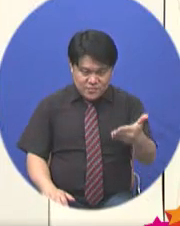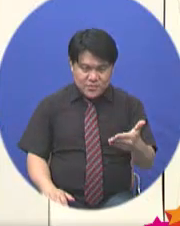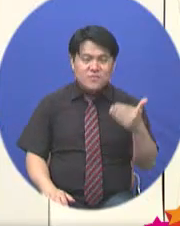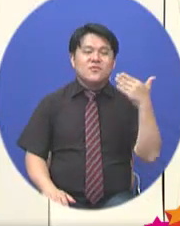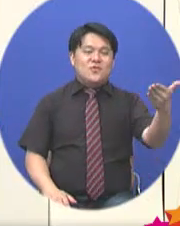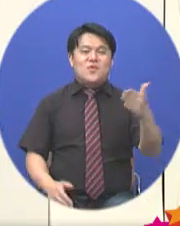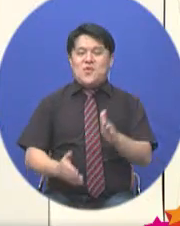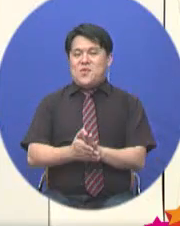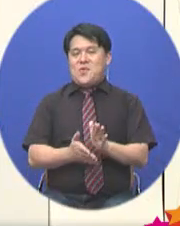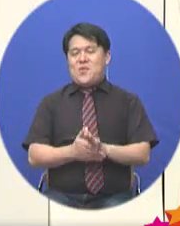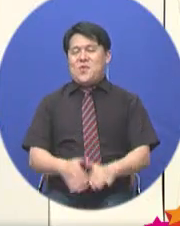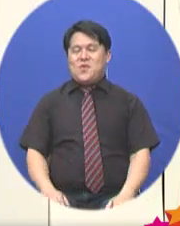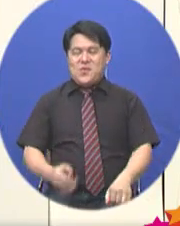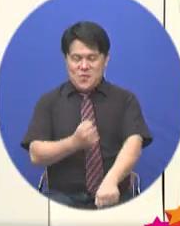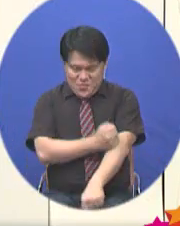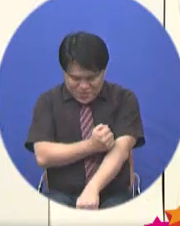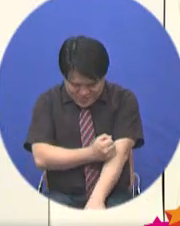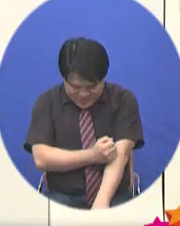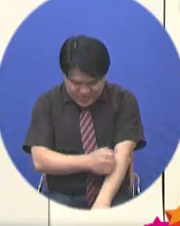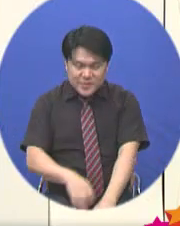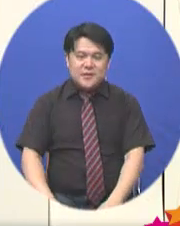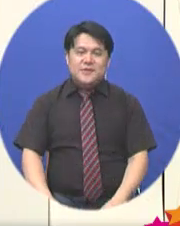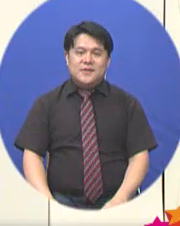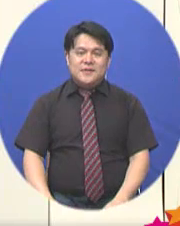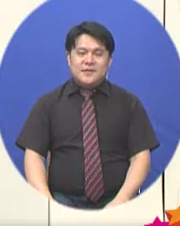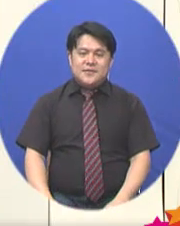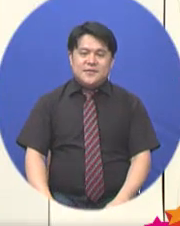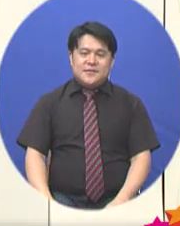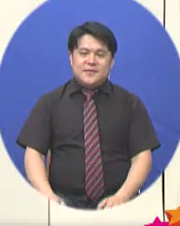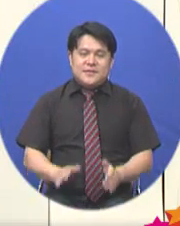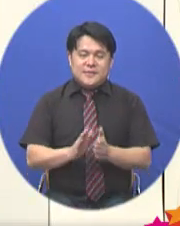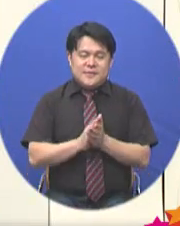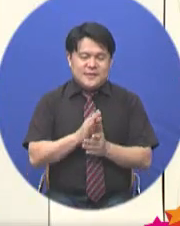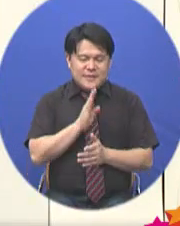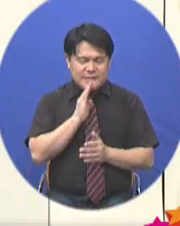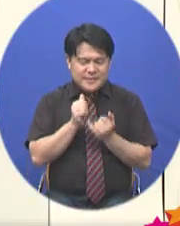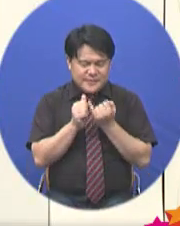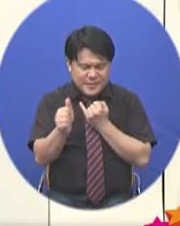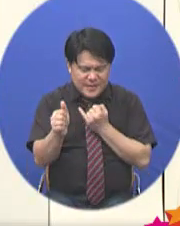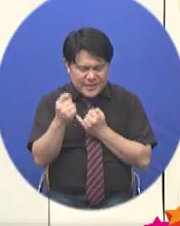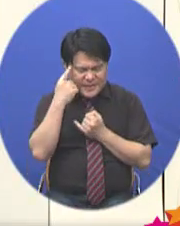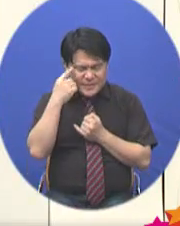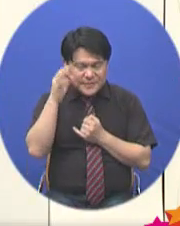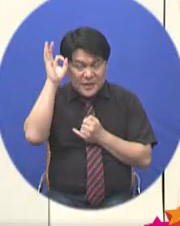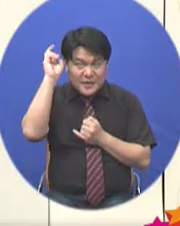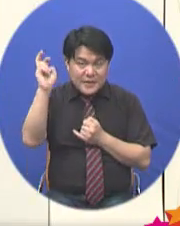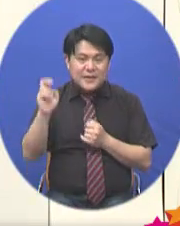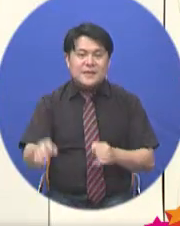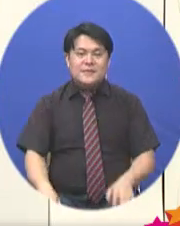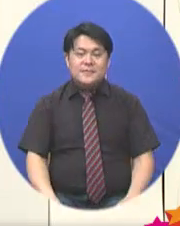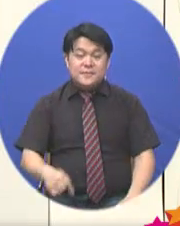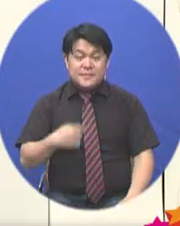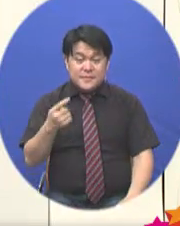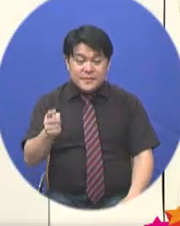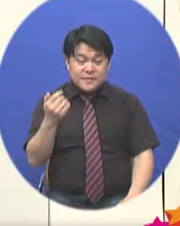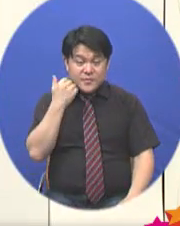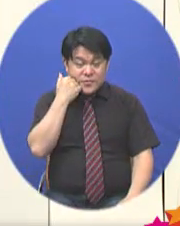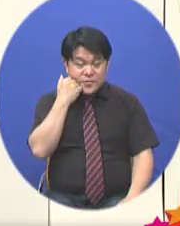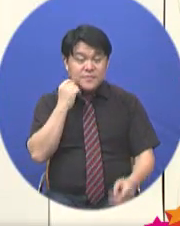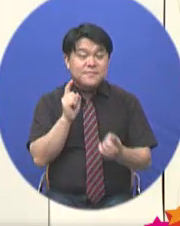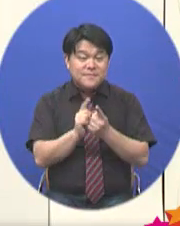보너스 9점. 네, 수고하셨어요. 네, 얼마나 아저씨 생각이 날까. 그렇죠? 네. 자, 다음 분